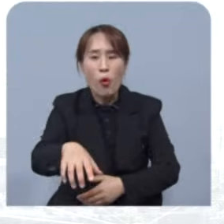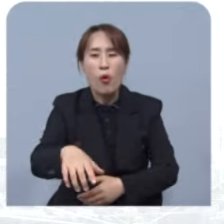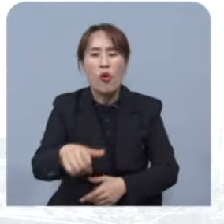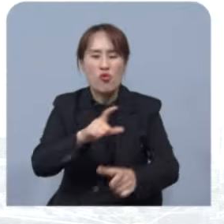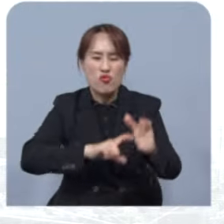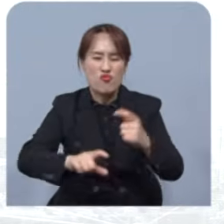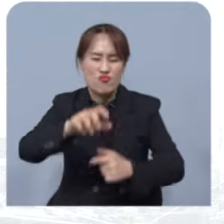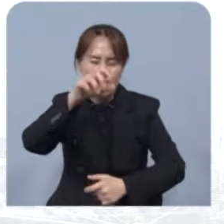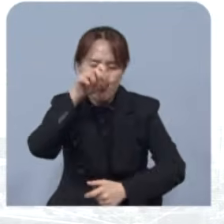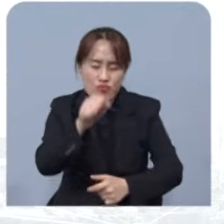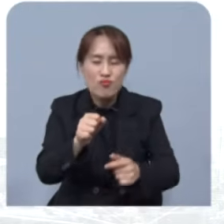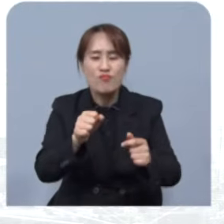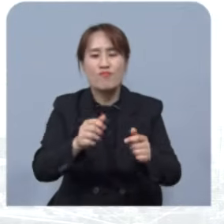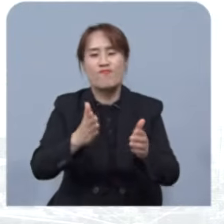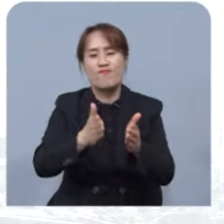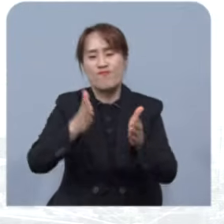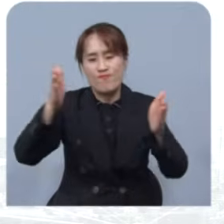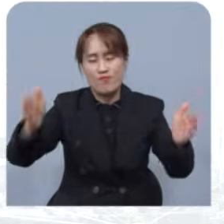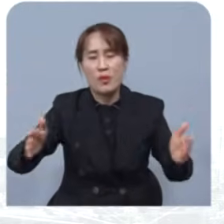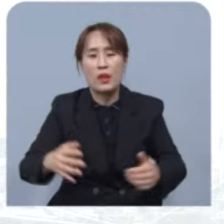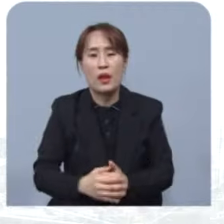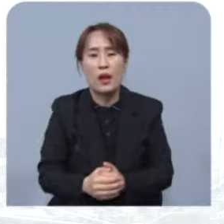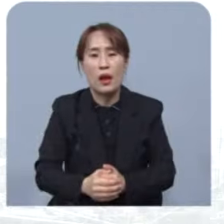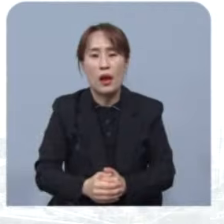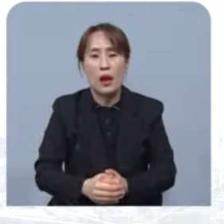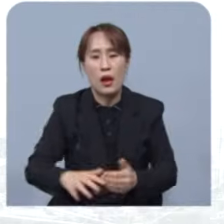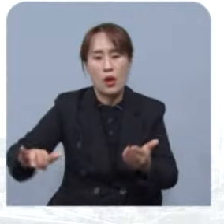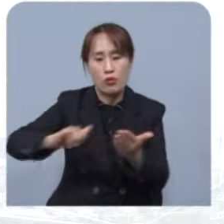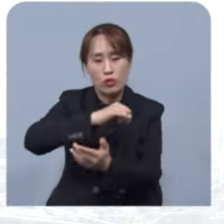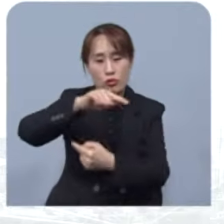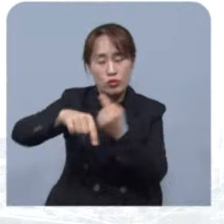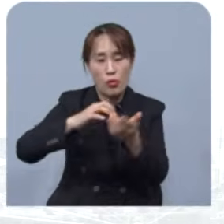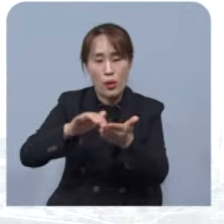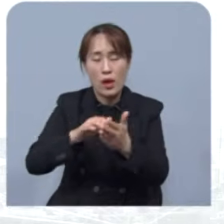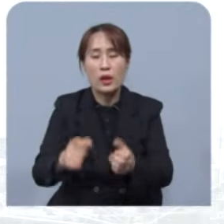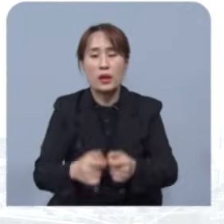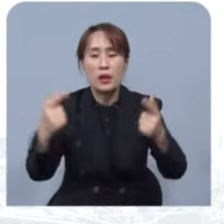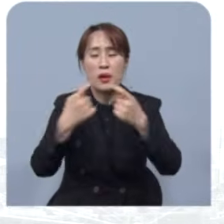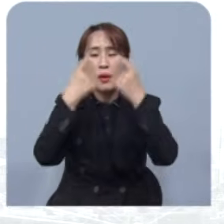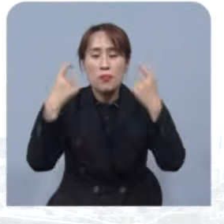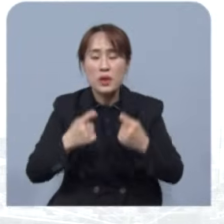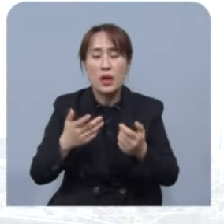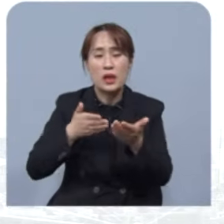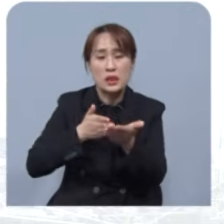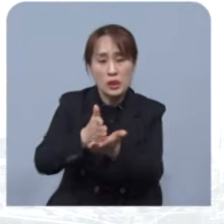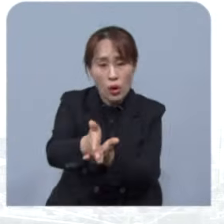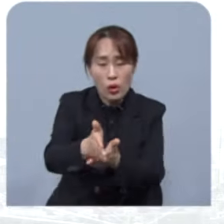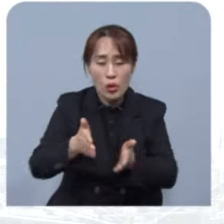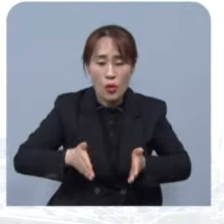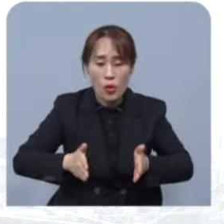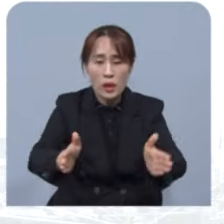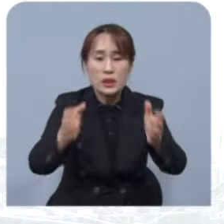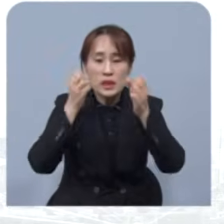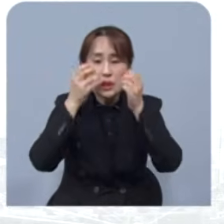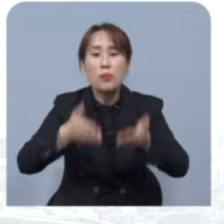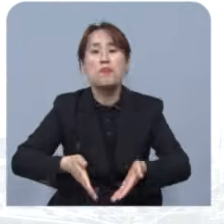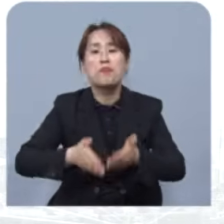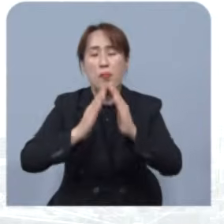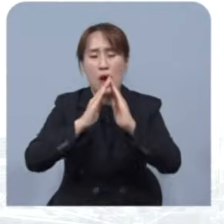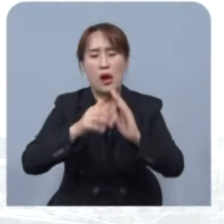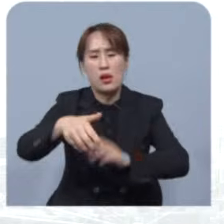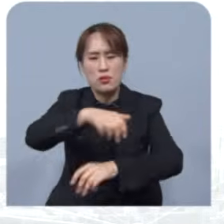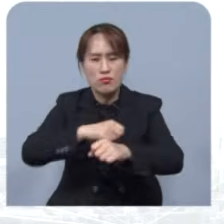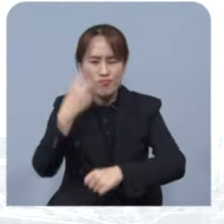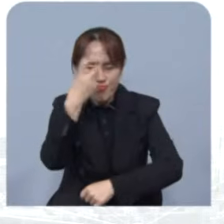대폭 확충하겠습니다. 항공편 확대를 위해 민간 전용 활주로 신설을